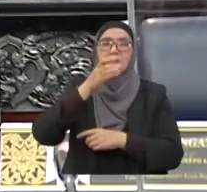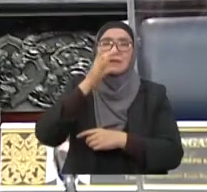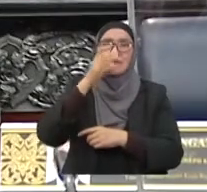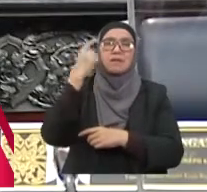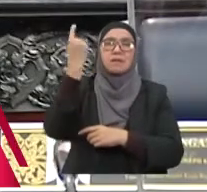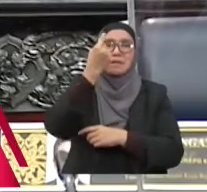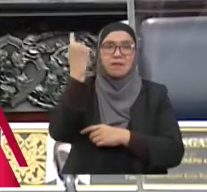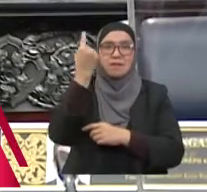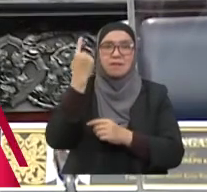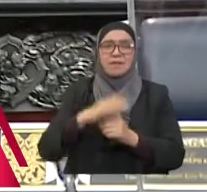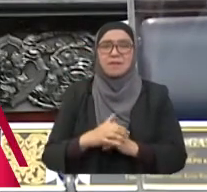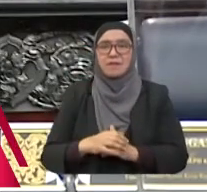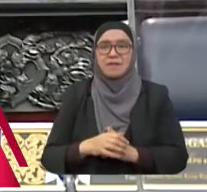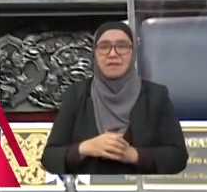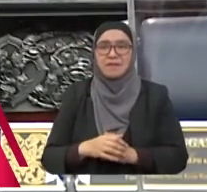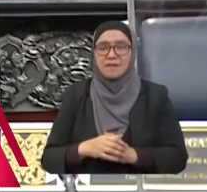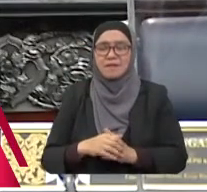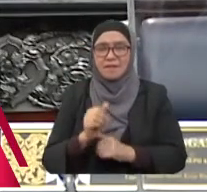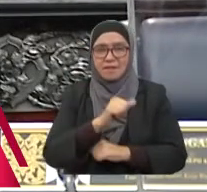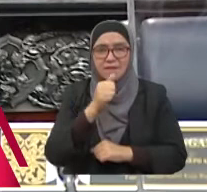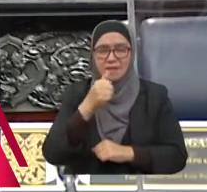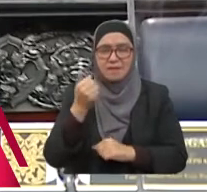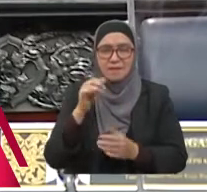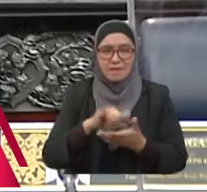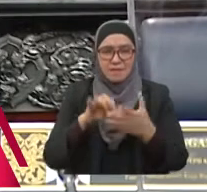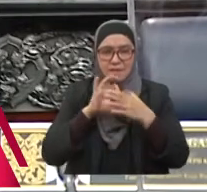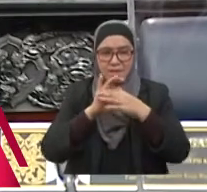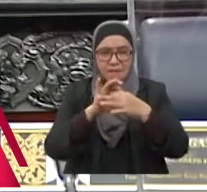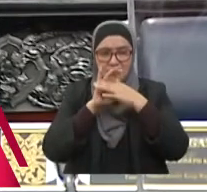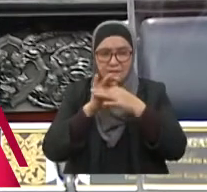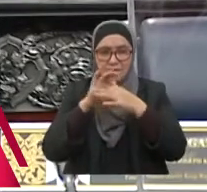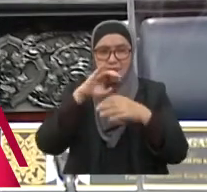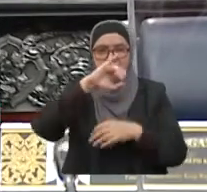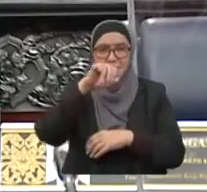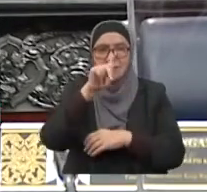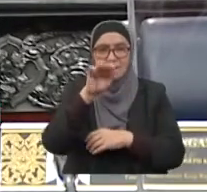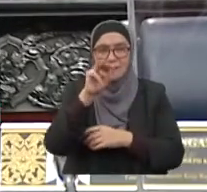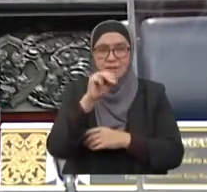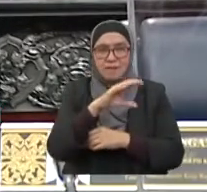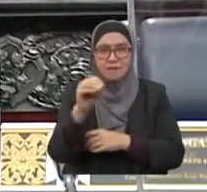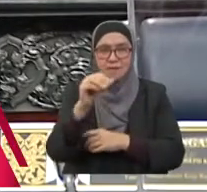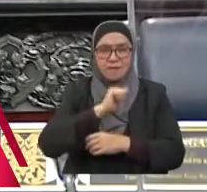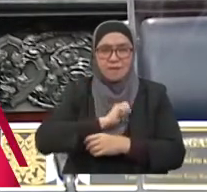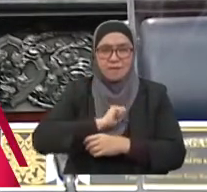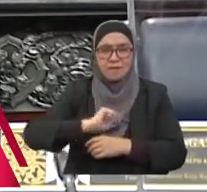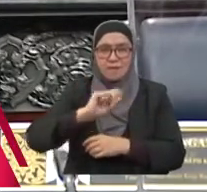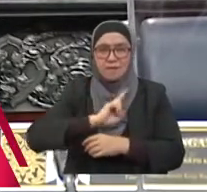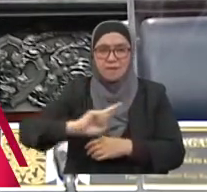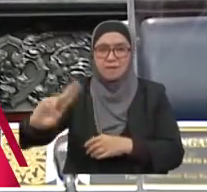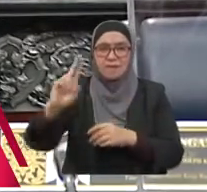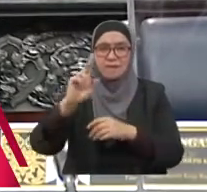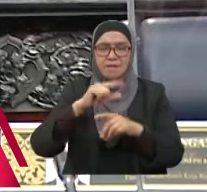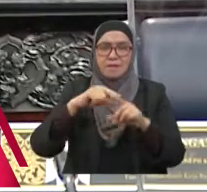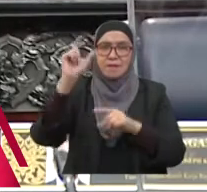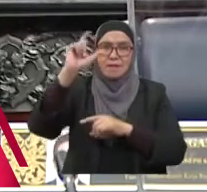Selain penguatkuasaan, kerjasama antara JAKIM dan Jabatan Agama Islam Negeri terus diperkukuh lagi memastikan